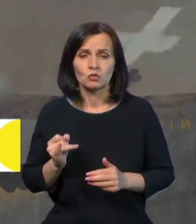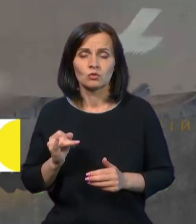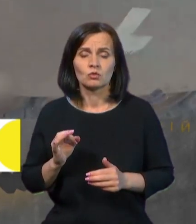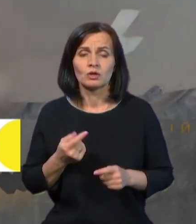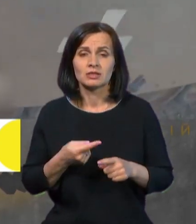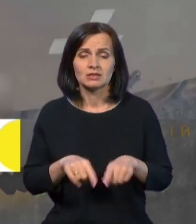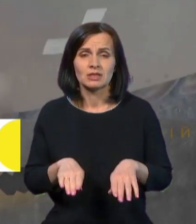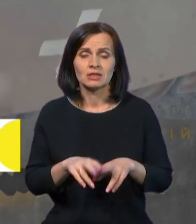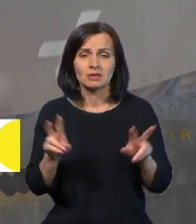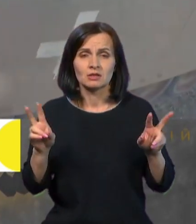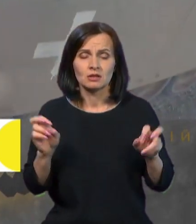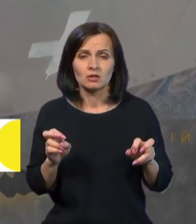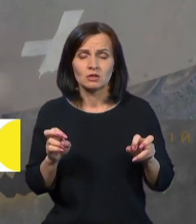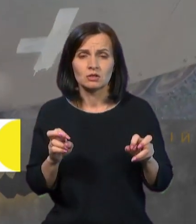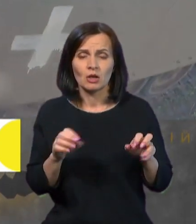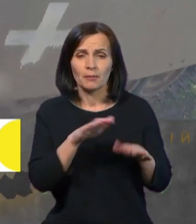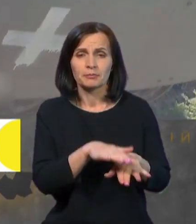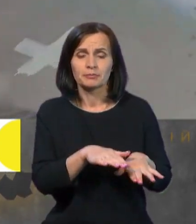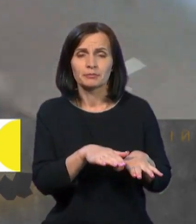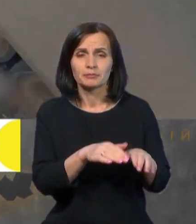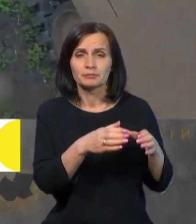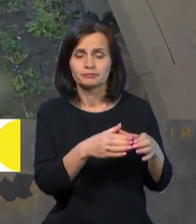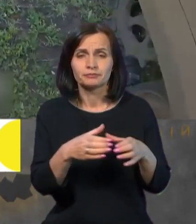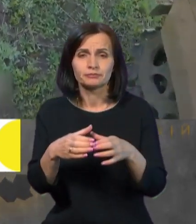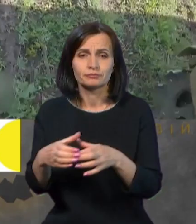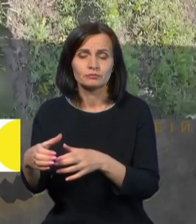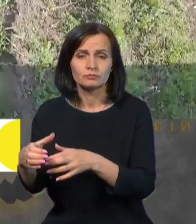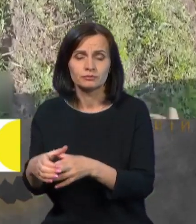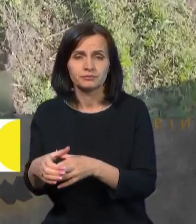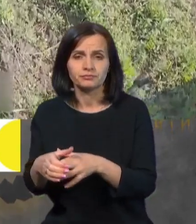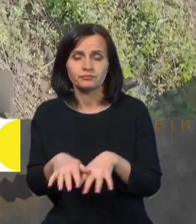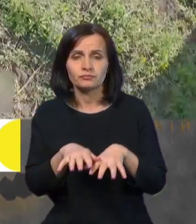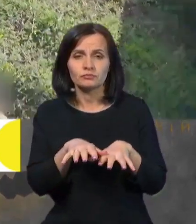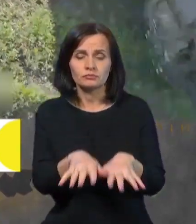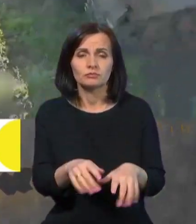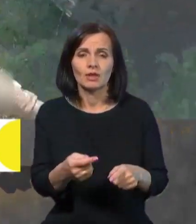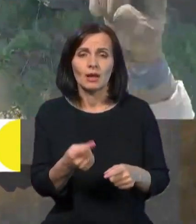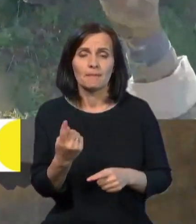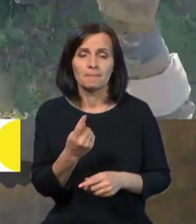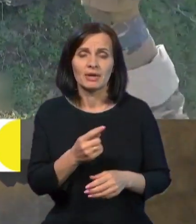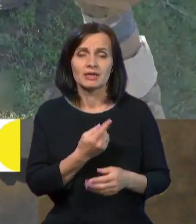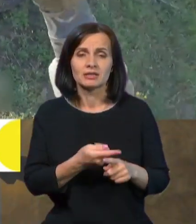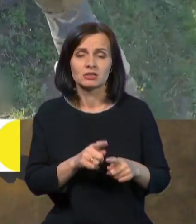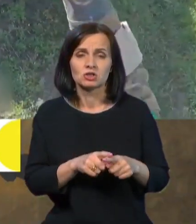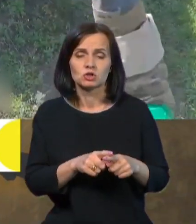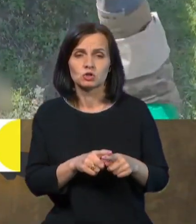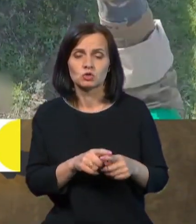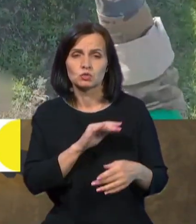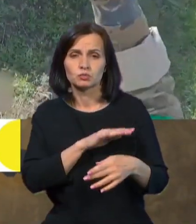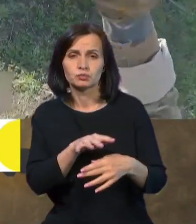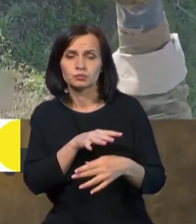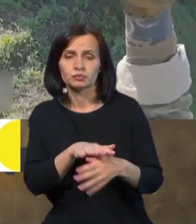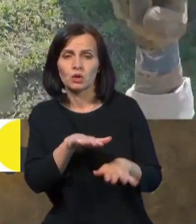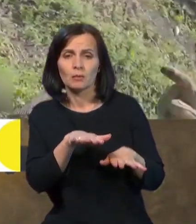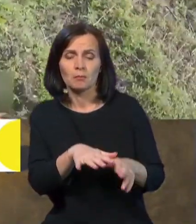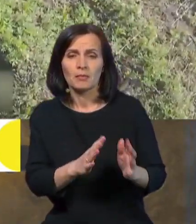характер планування наступальних операцій. Перший етап – це нанесення вогневого ураження по місцях накопичення особового